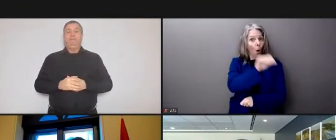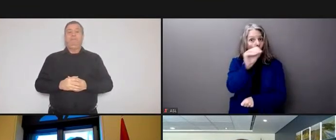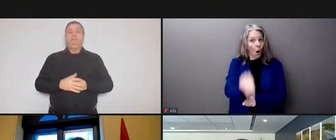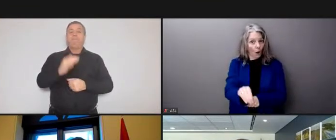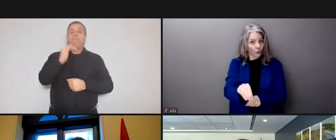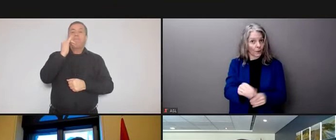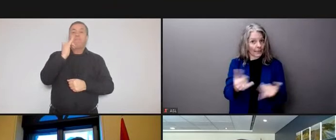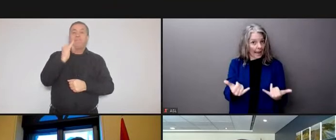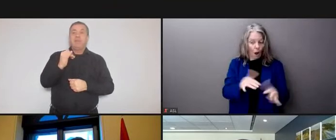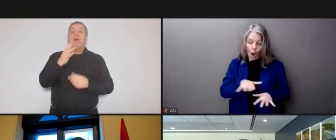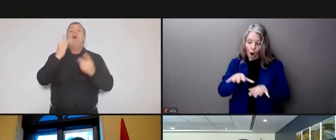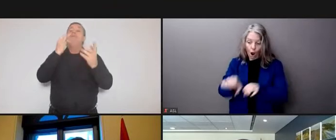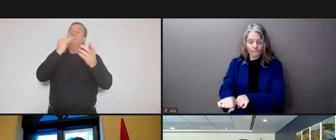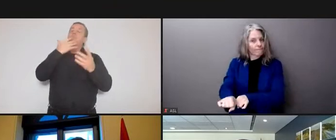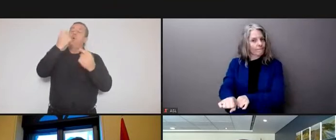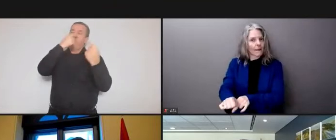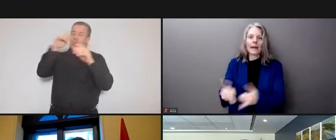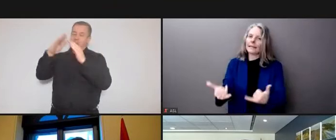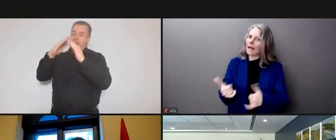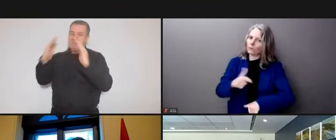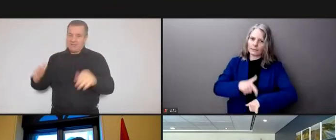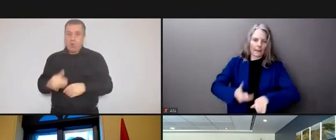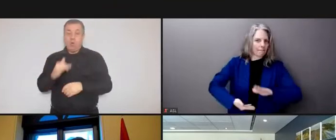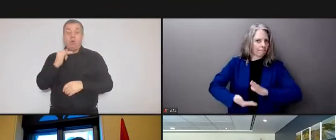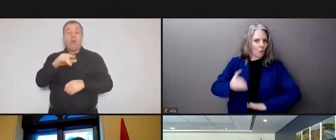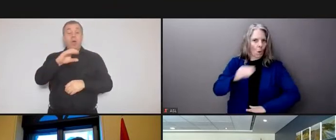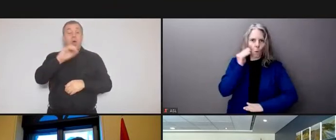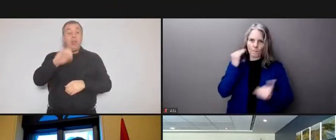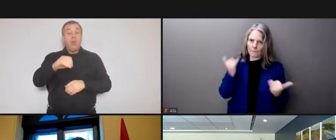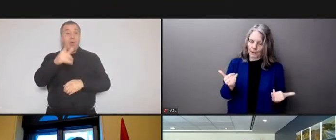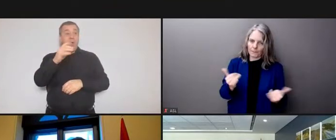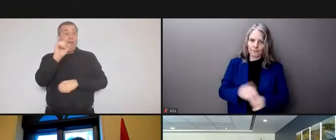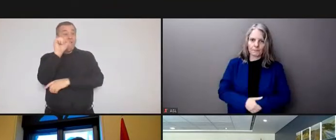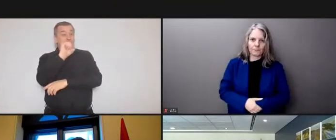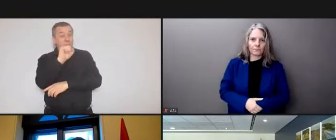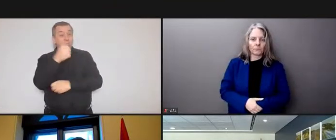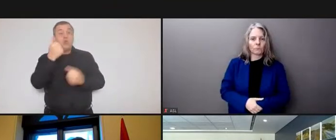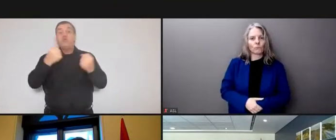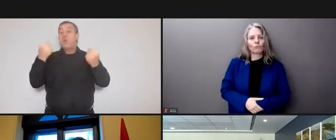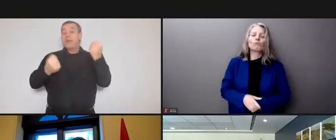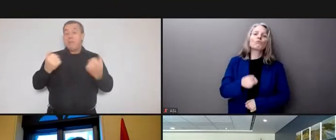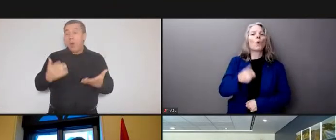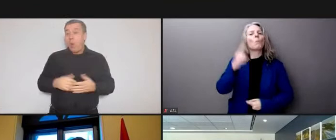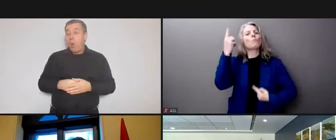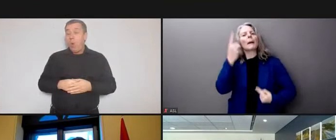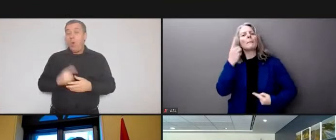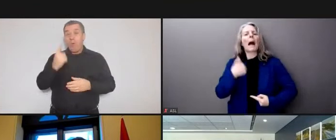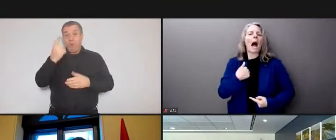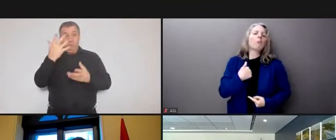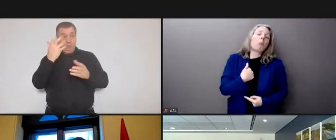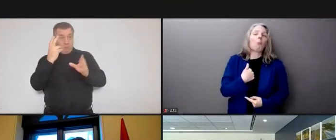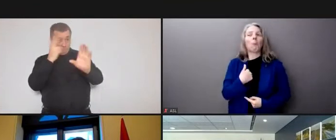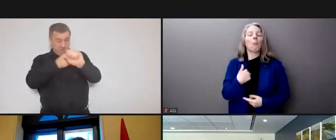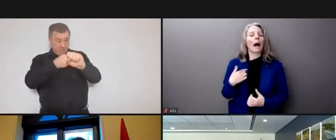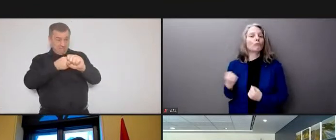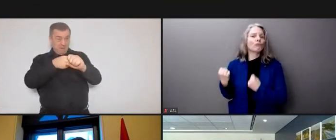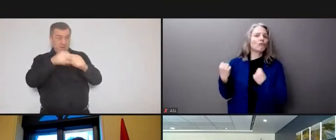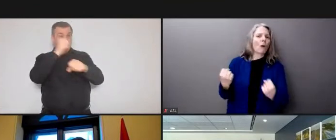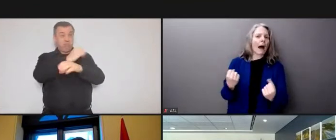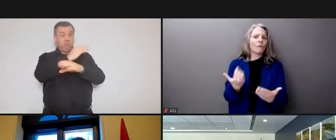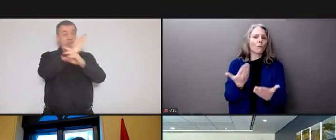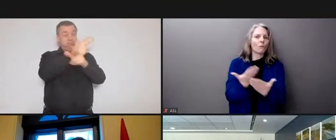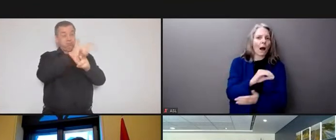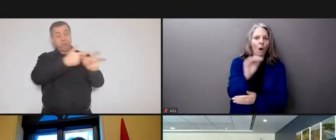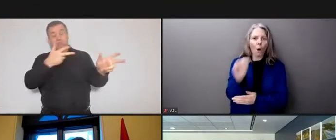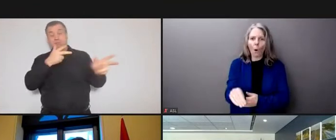vous envisagez vous rentrez à ottawa en voiture ou en camion pour participer au siège illégal